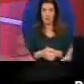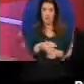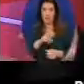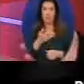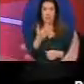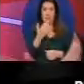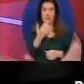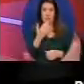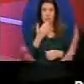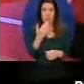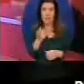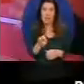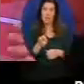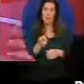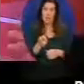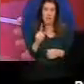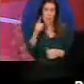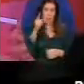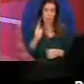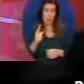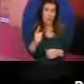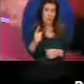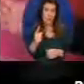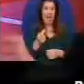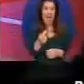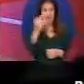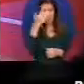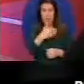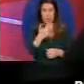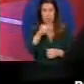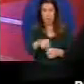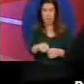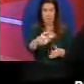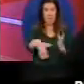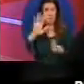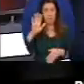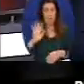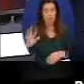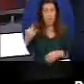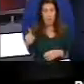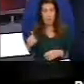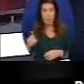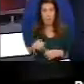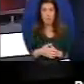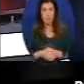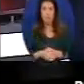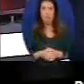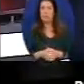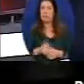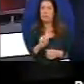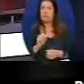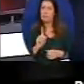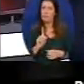גדולה, אני יודע אותך, מבחינת היקף העסק השחור מאשר מדינות אחרות במערב? לא, בסך הכל אני חושב שזה לא תעודת